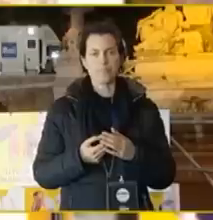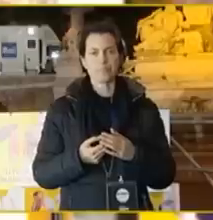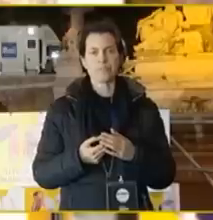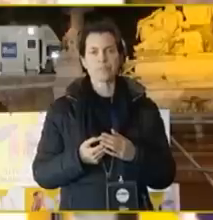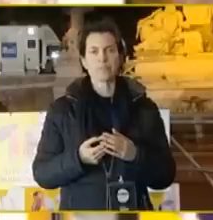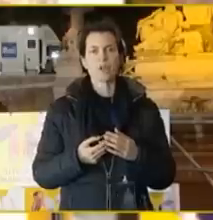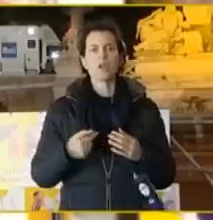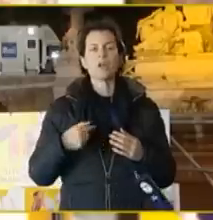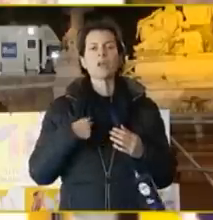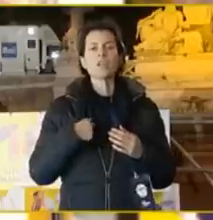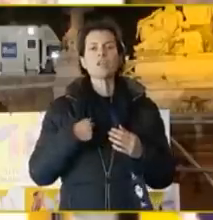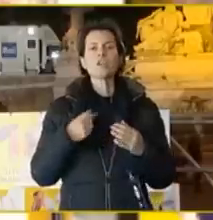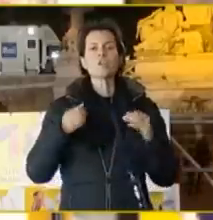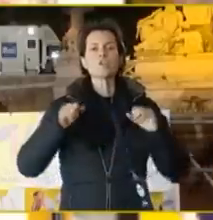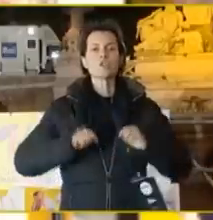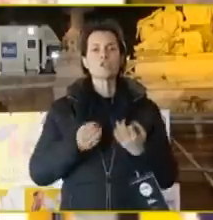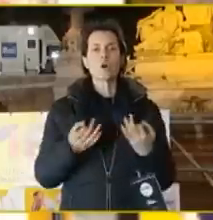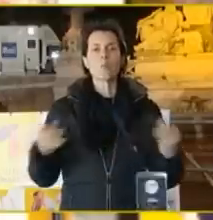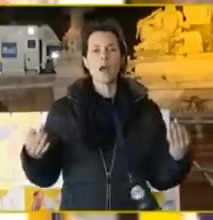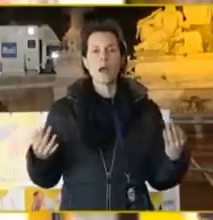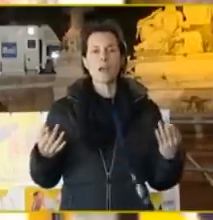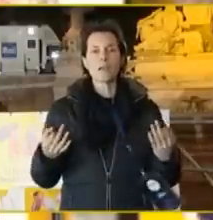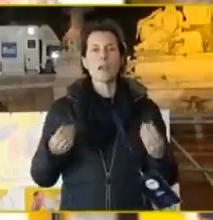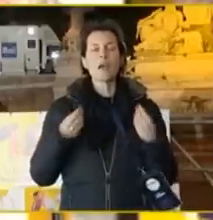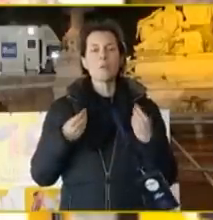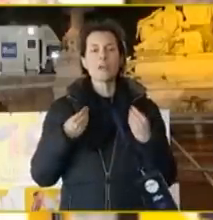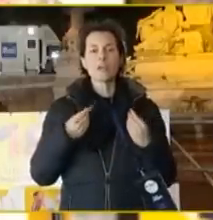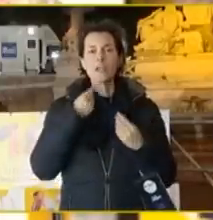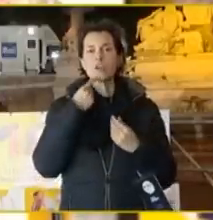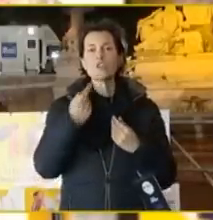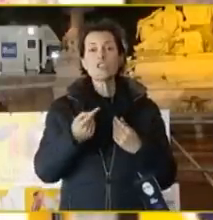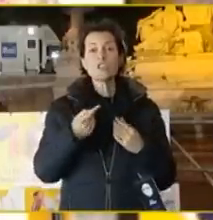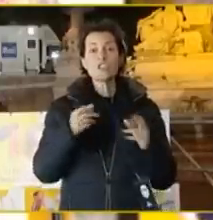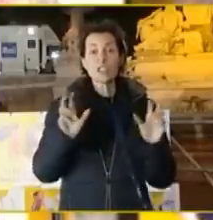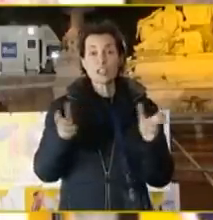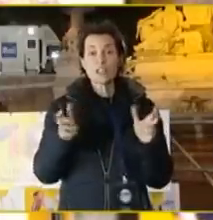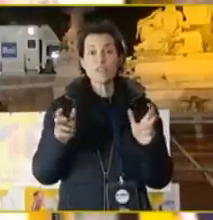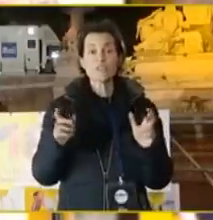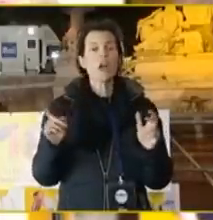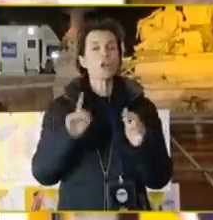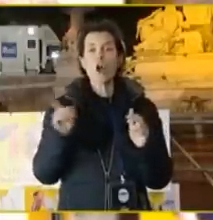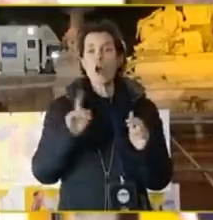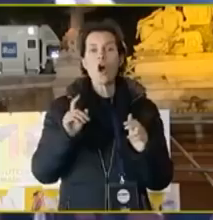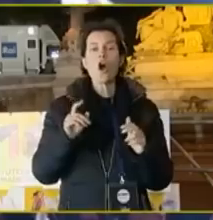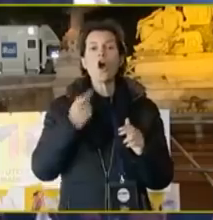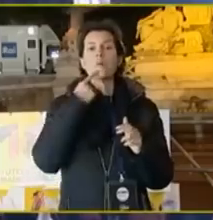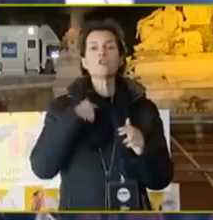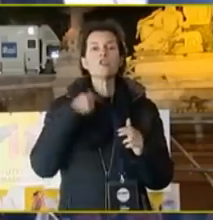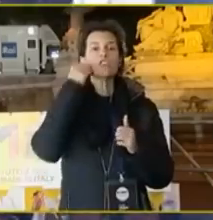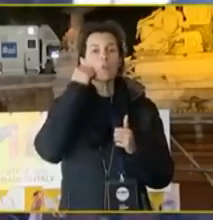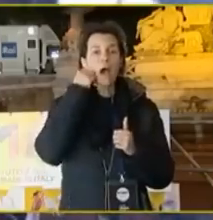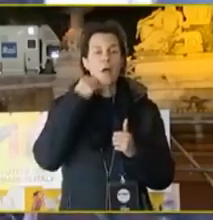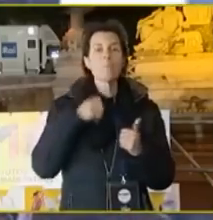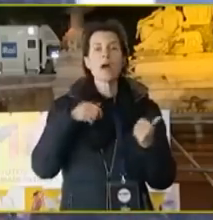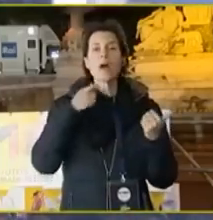sto meglio non perché me lo dice il TG, ma perché mio figlio è più felice, perché mia mamma è più felice, perché mio nonno